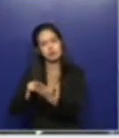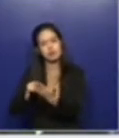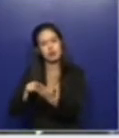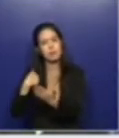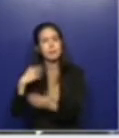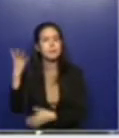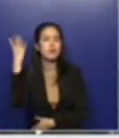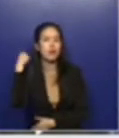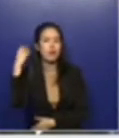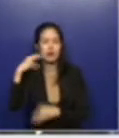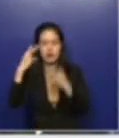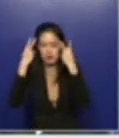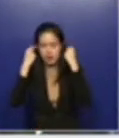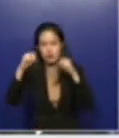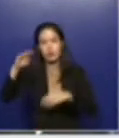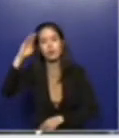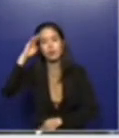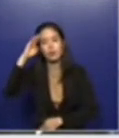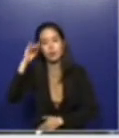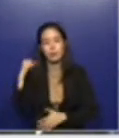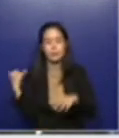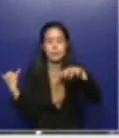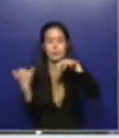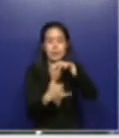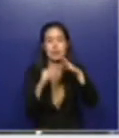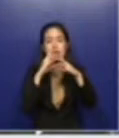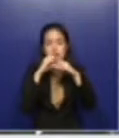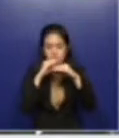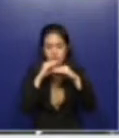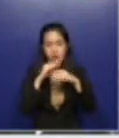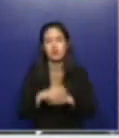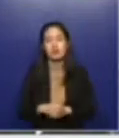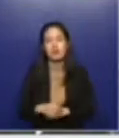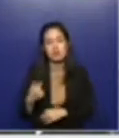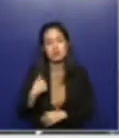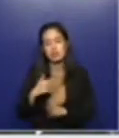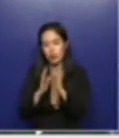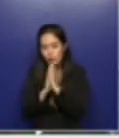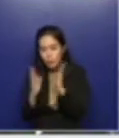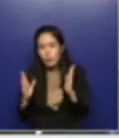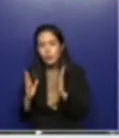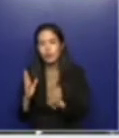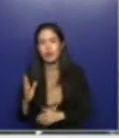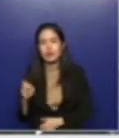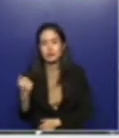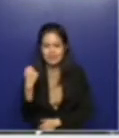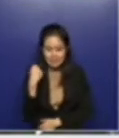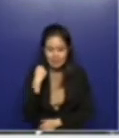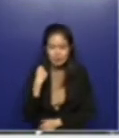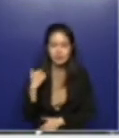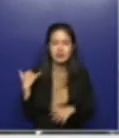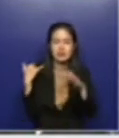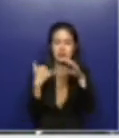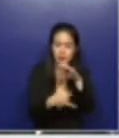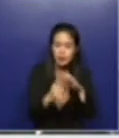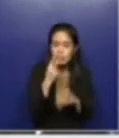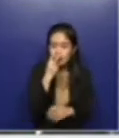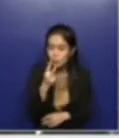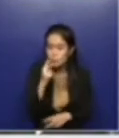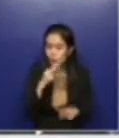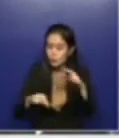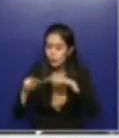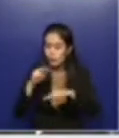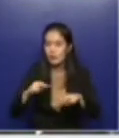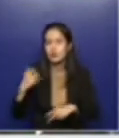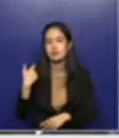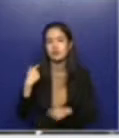องเมื่อวานเนี้ยเป็นส่วนหนึ่งครับของวิธีการสร้างความเชื่อมั่นผมขอบคุณไปแล้วแต่ไม่พอครับเพราะว่าเวลา